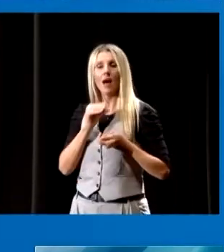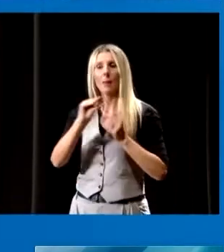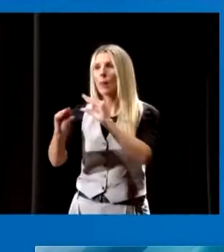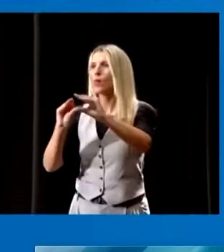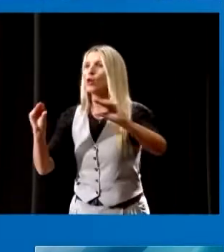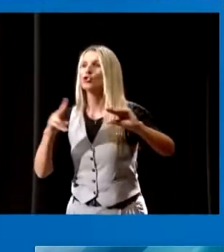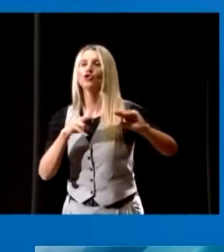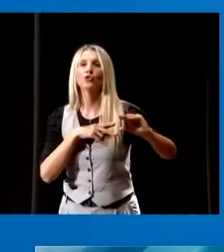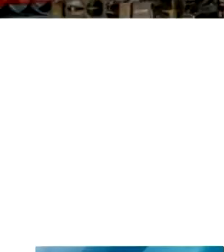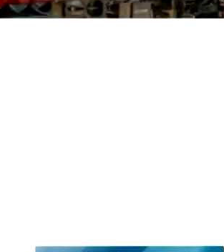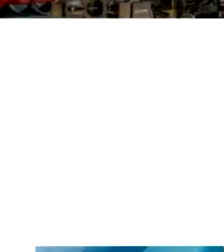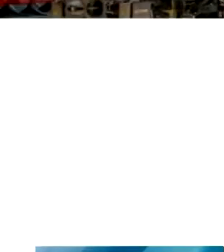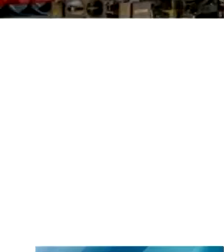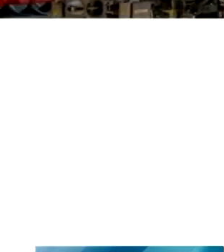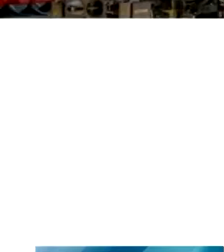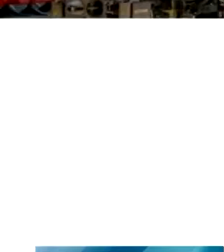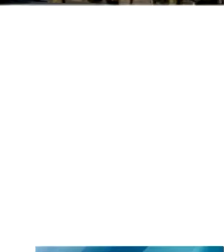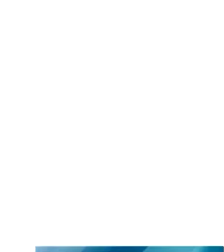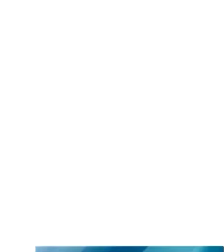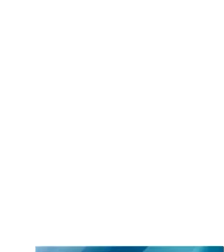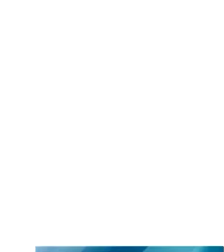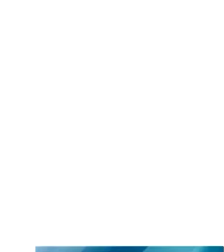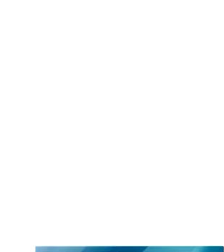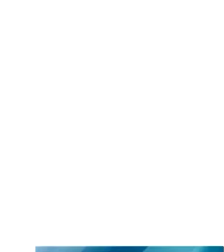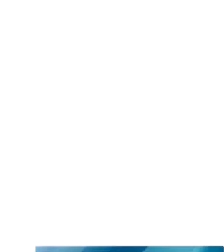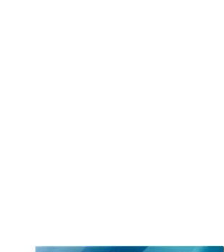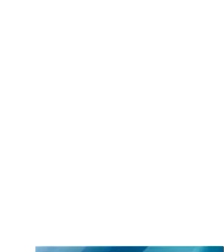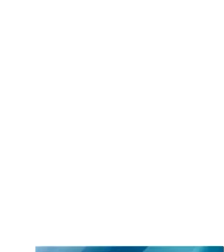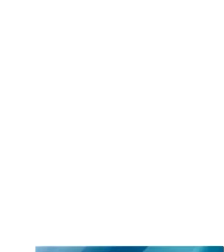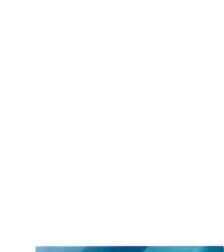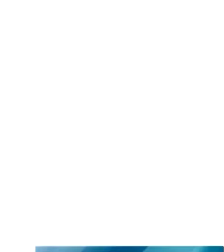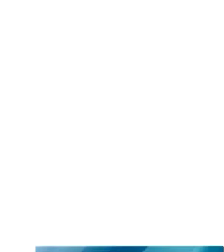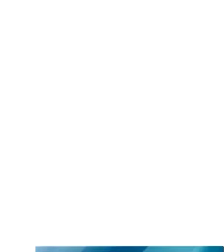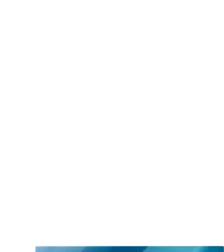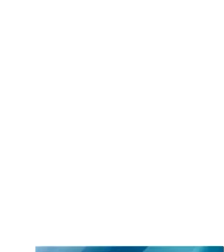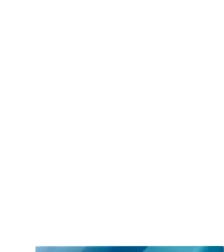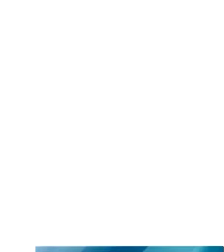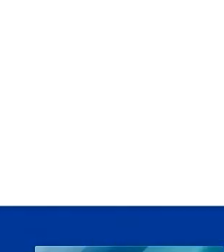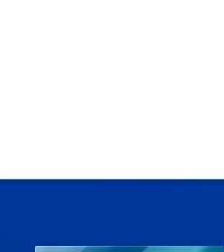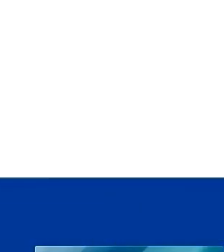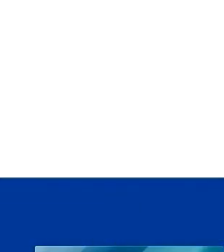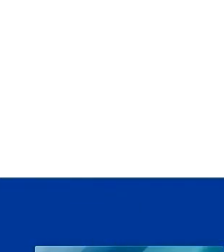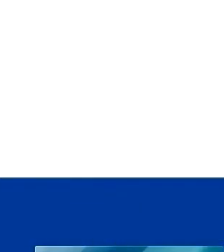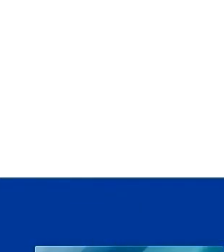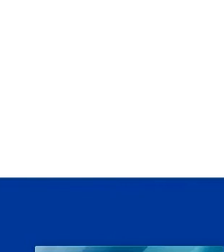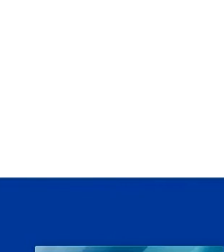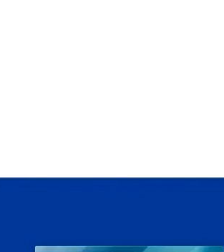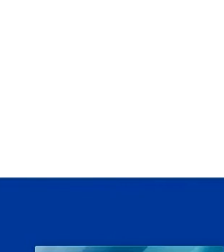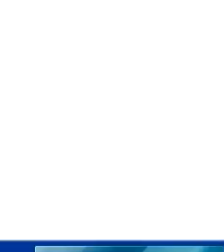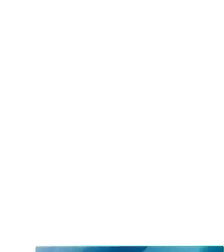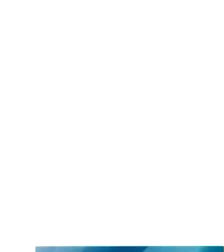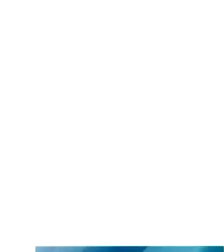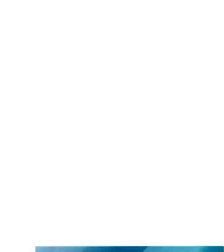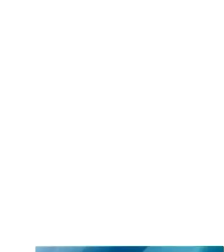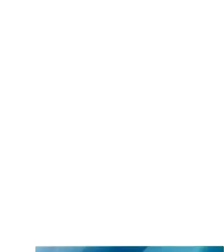να μην υπάρχει σπατάλη πόρων. Το μετρό Θεσσαλονίκης και η κατασκευή του flyover στην περιφερειακή οδό ήταν τα έργα στα οποία